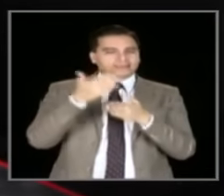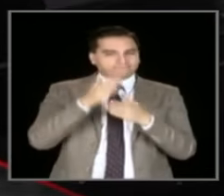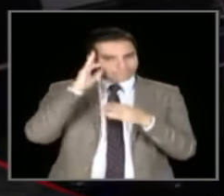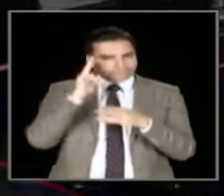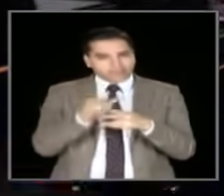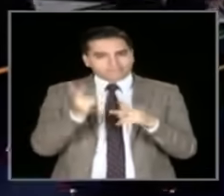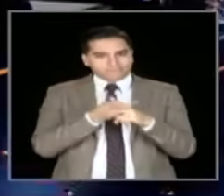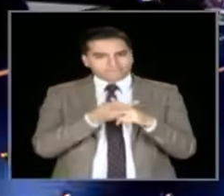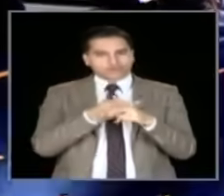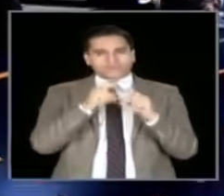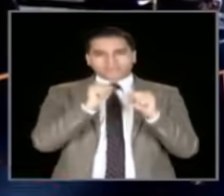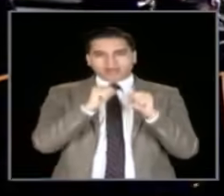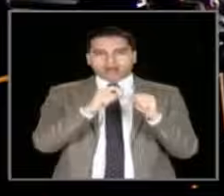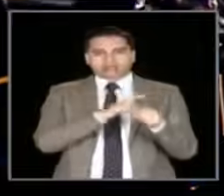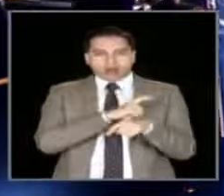جامعية.